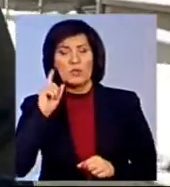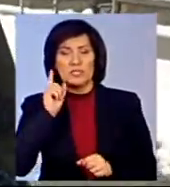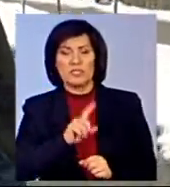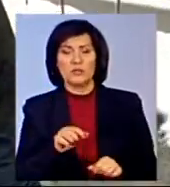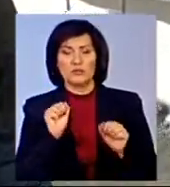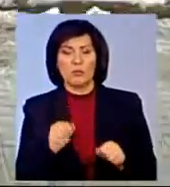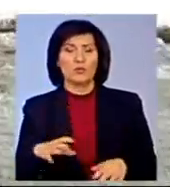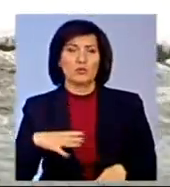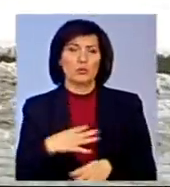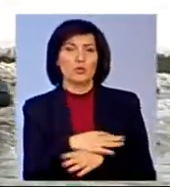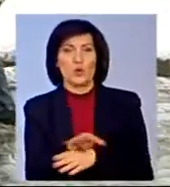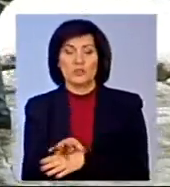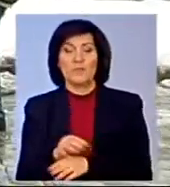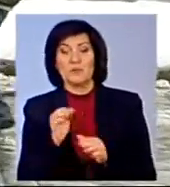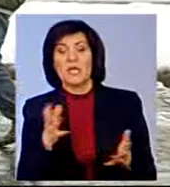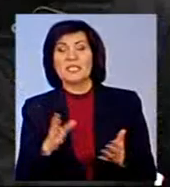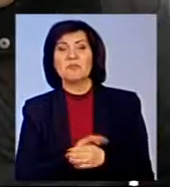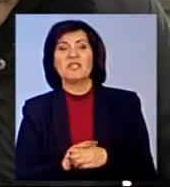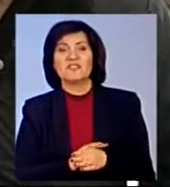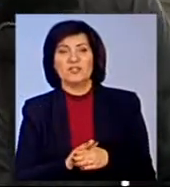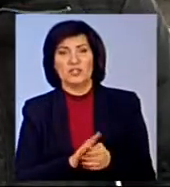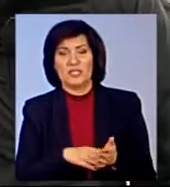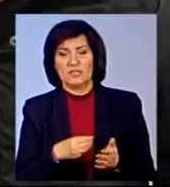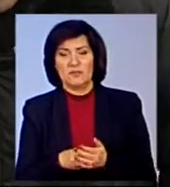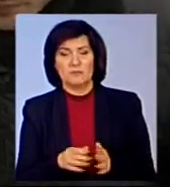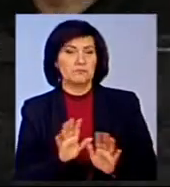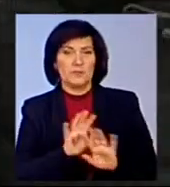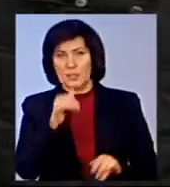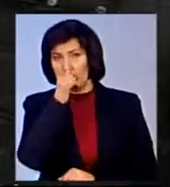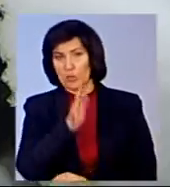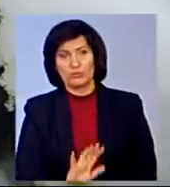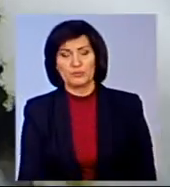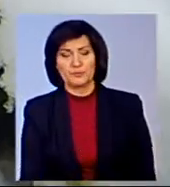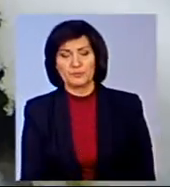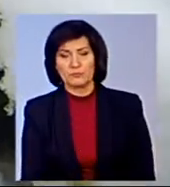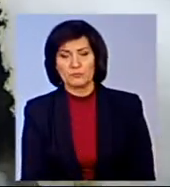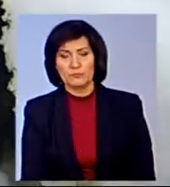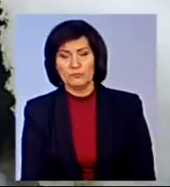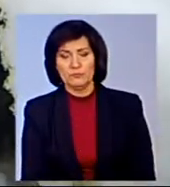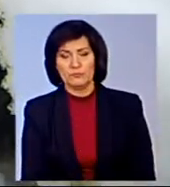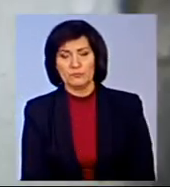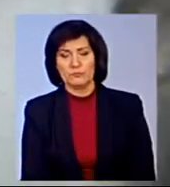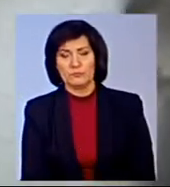можуть бути розстріли. Можете назвати якісь прізвища? Ні, не можу назвати.